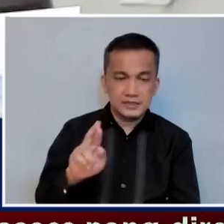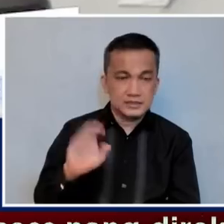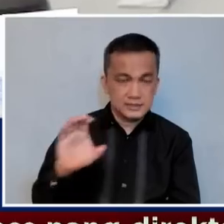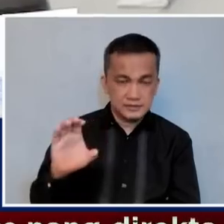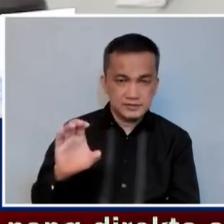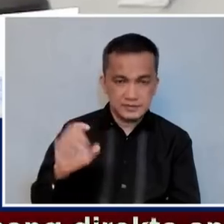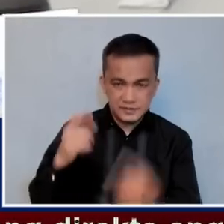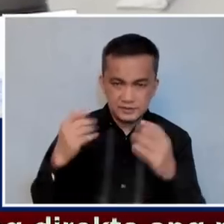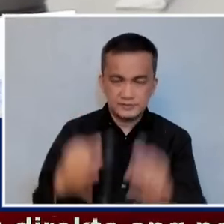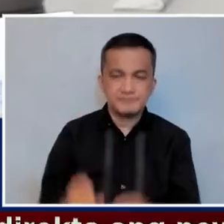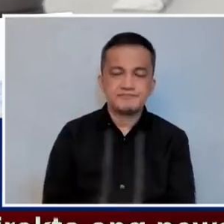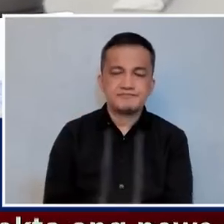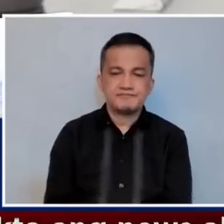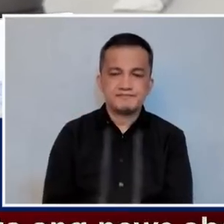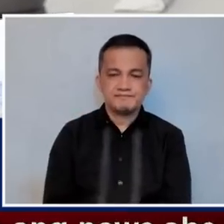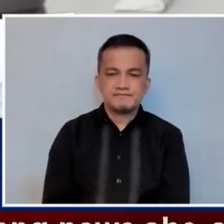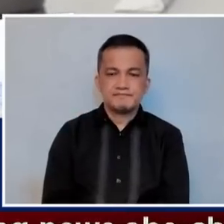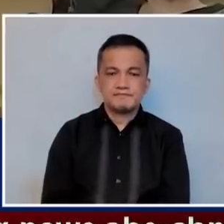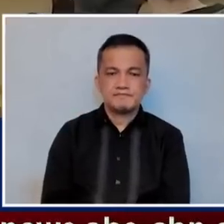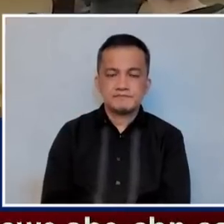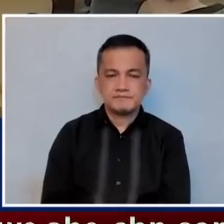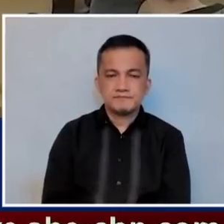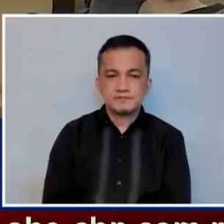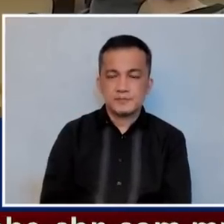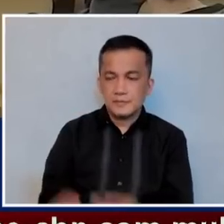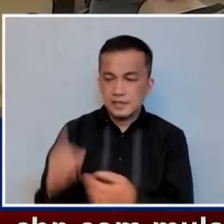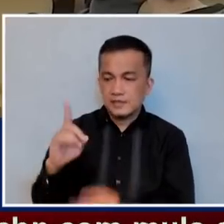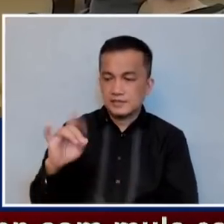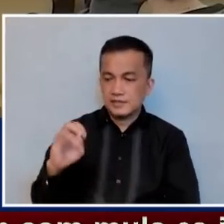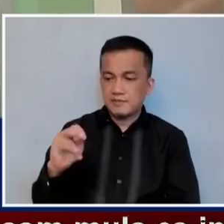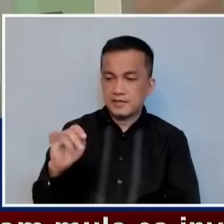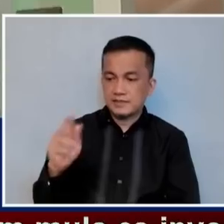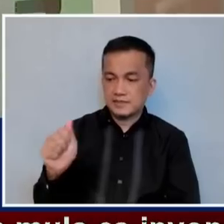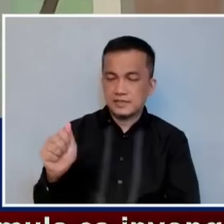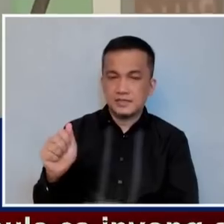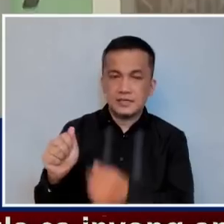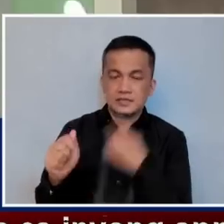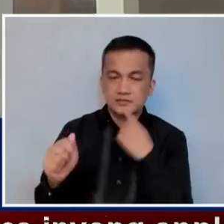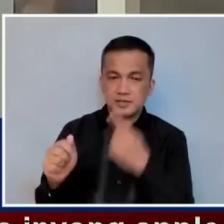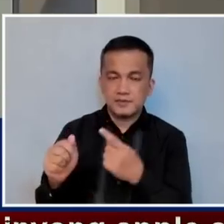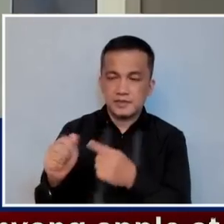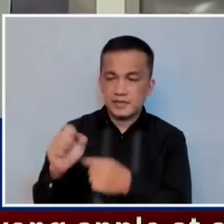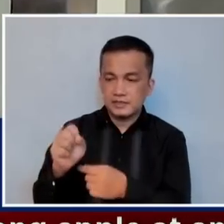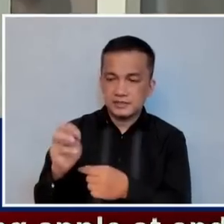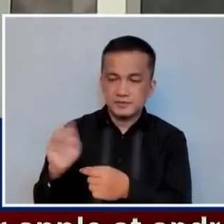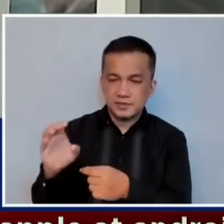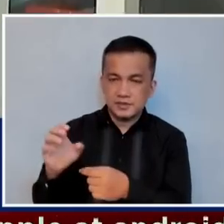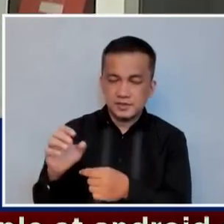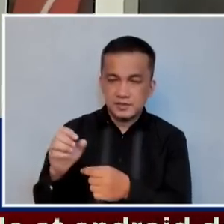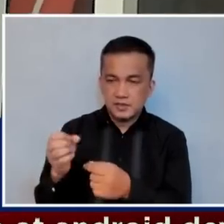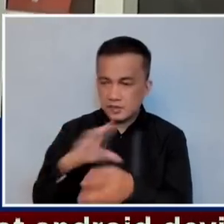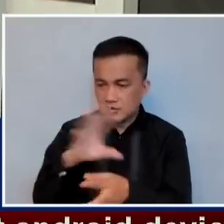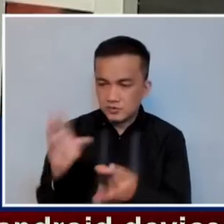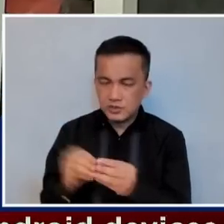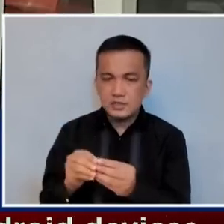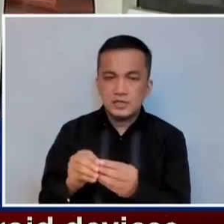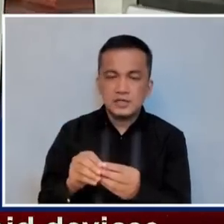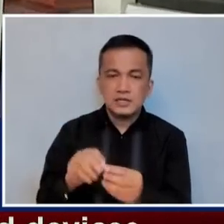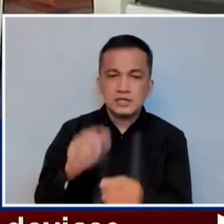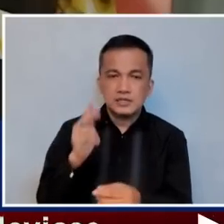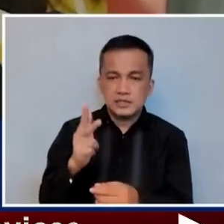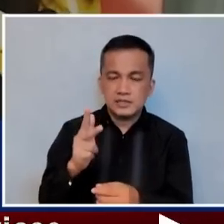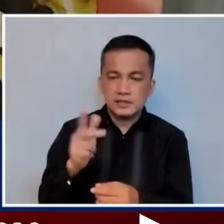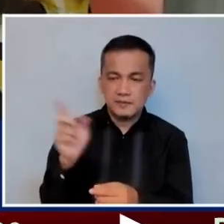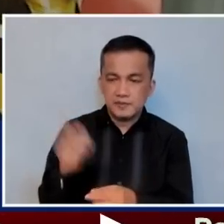decision. Sinopla rin ni Dimalanta ang kwenta ng San Miguel na 30 centavos per kilowatt hour lang ang itataas